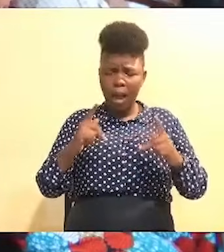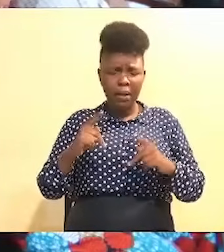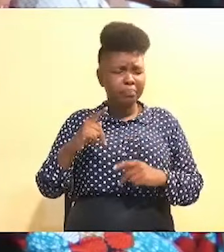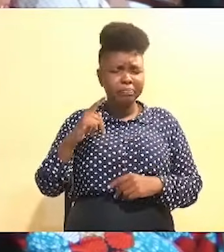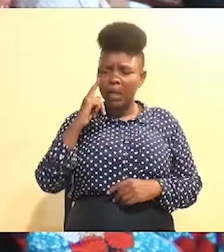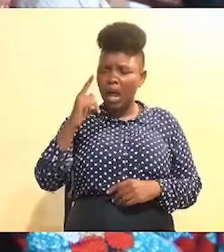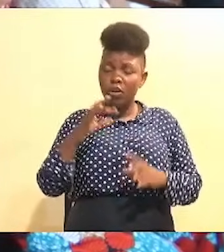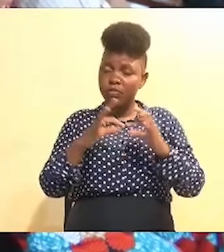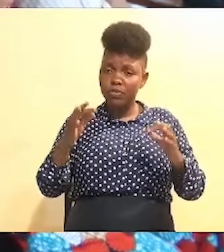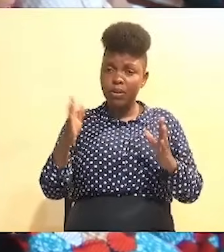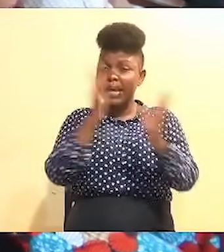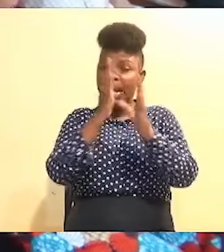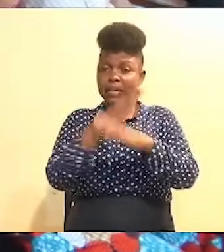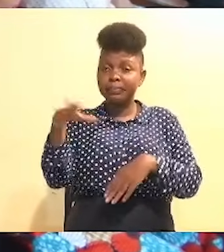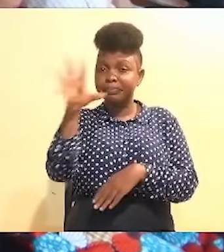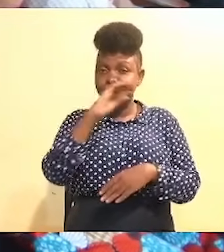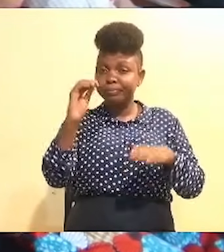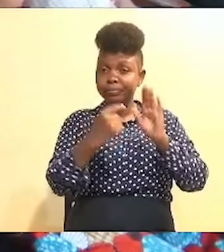zote zinaonyesha Yesu anakuja.